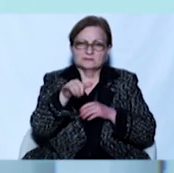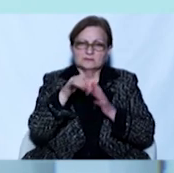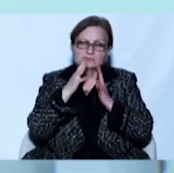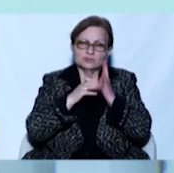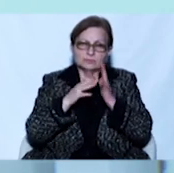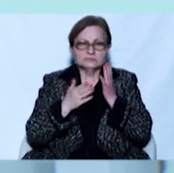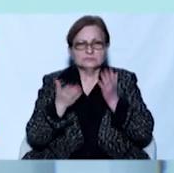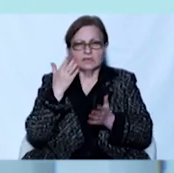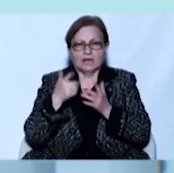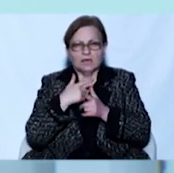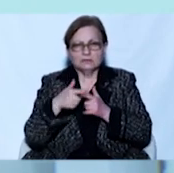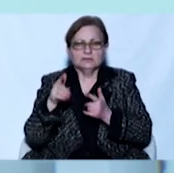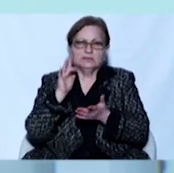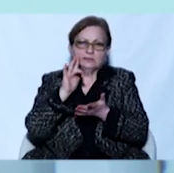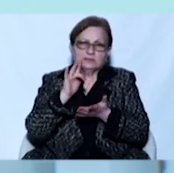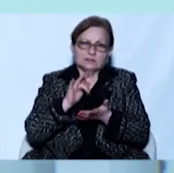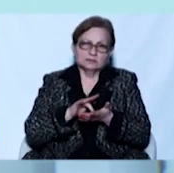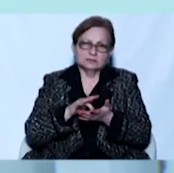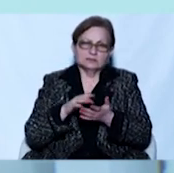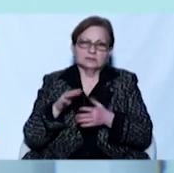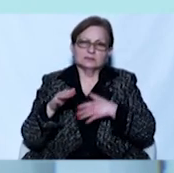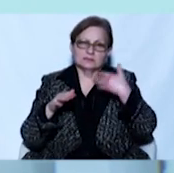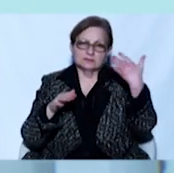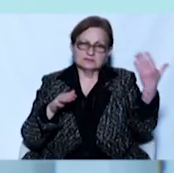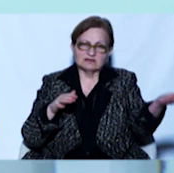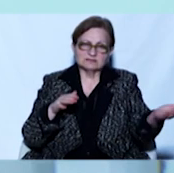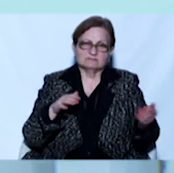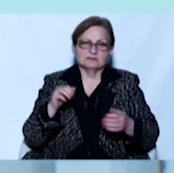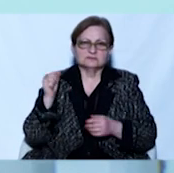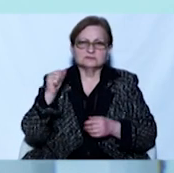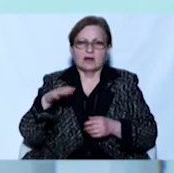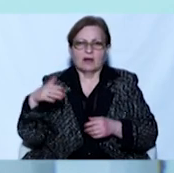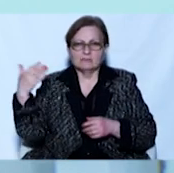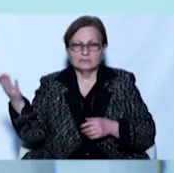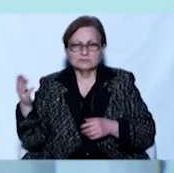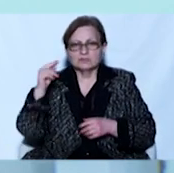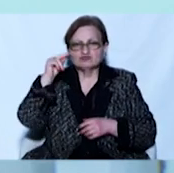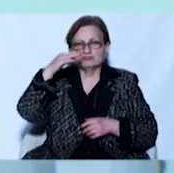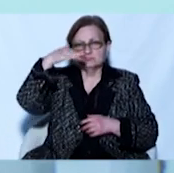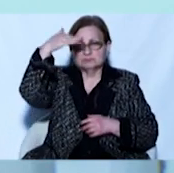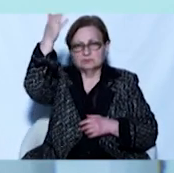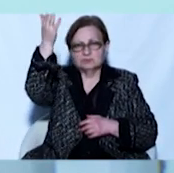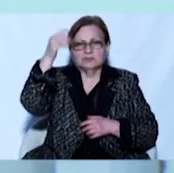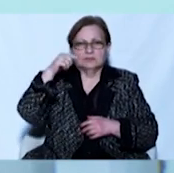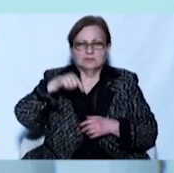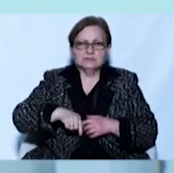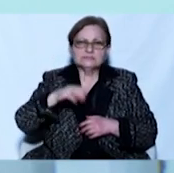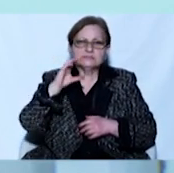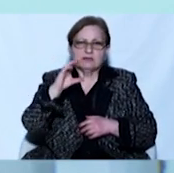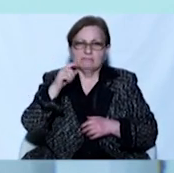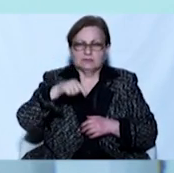ან ქალაქის? დასავლეთით, აღმოსავლეთით, ჩრდილოეთით,